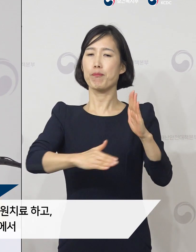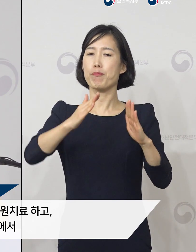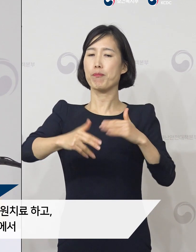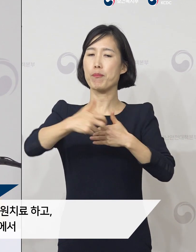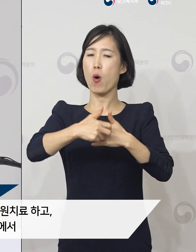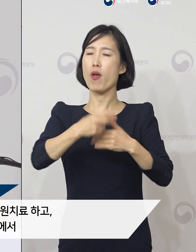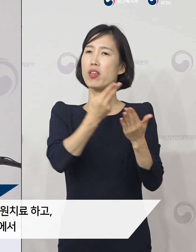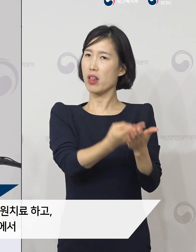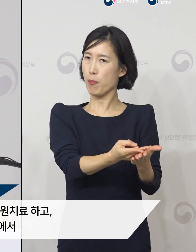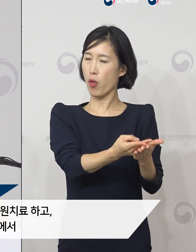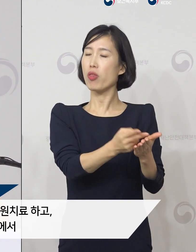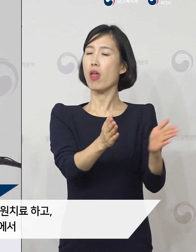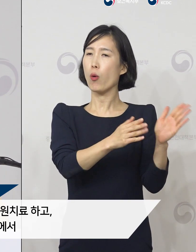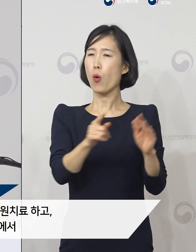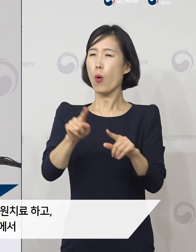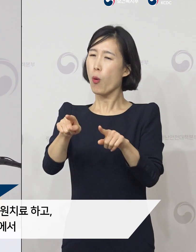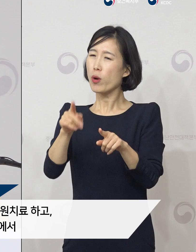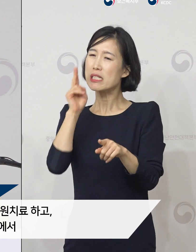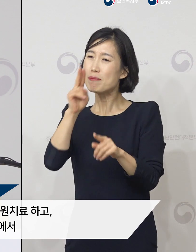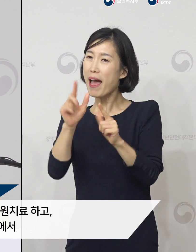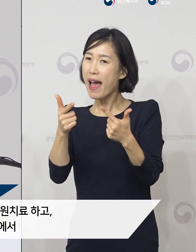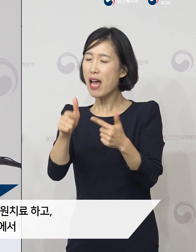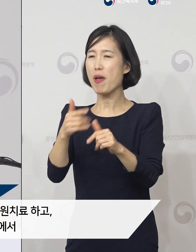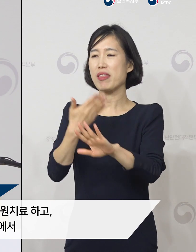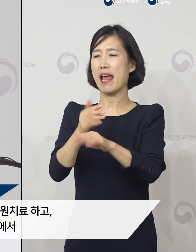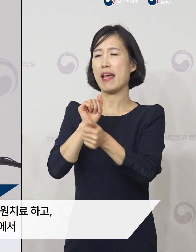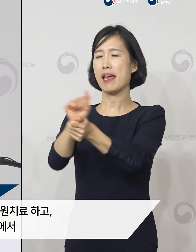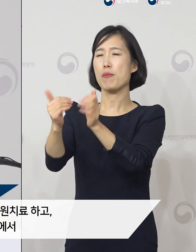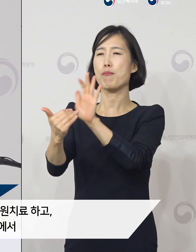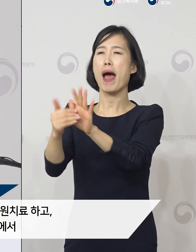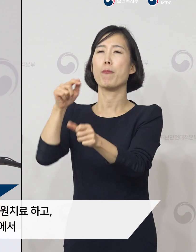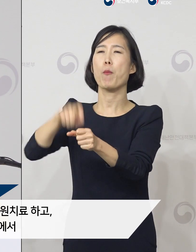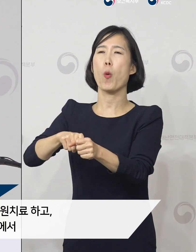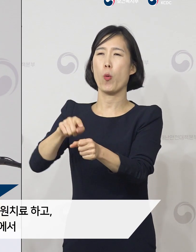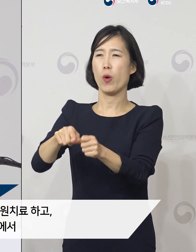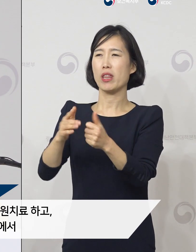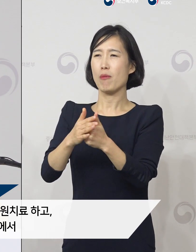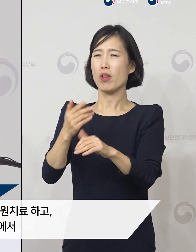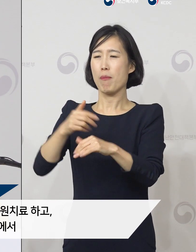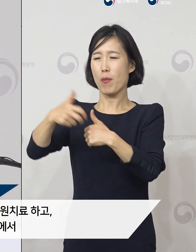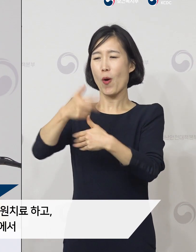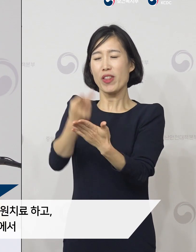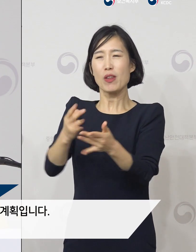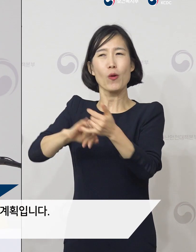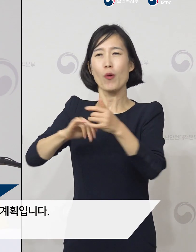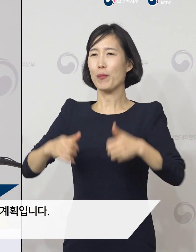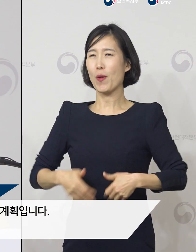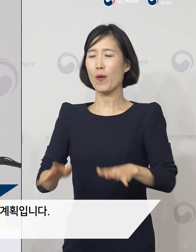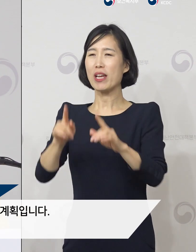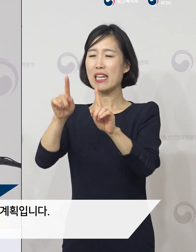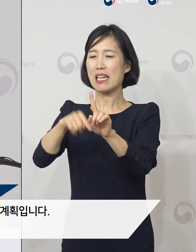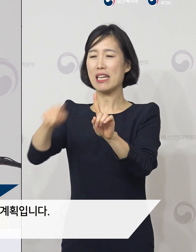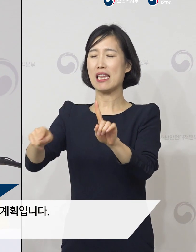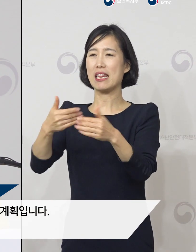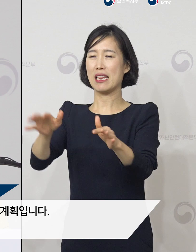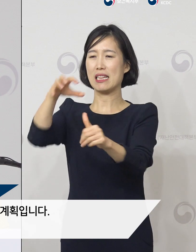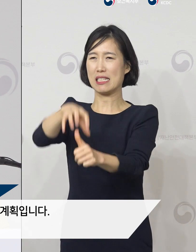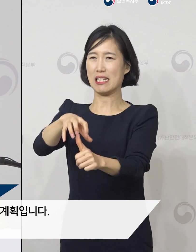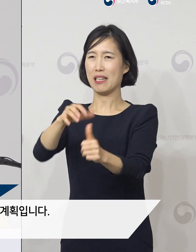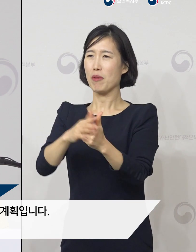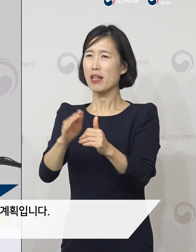치료하고 경증 환자는 전파 차단을 목적으로 생활치료센터에서 생활하면서